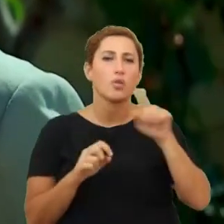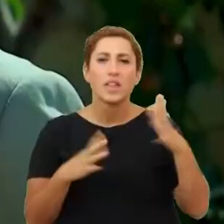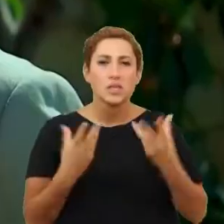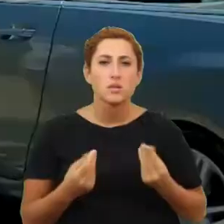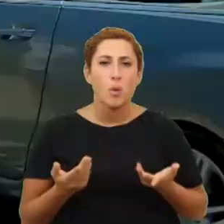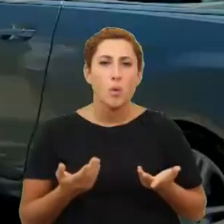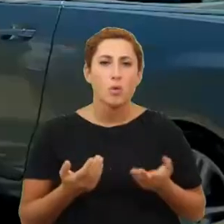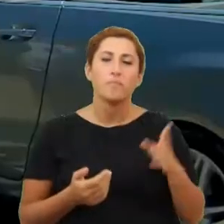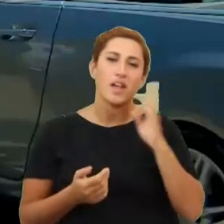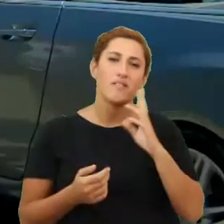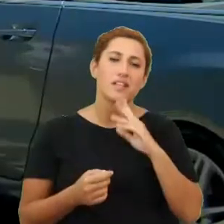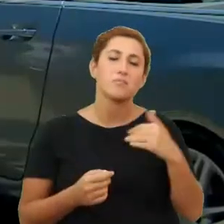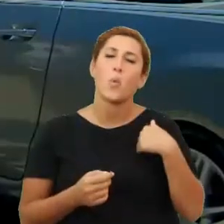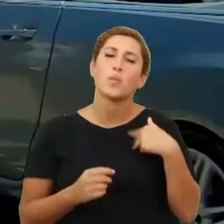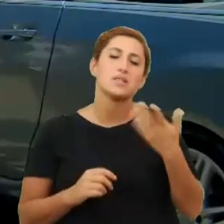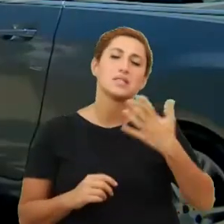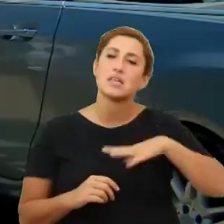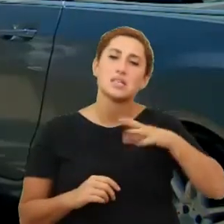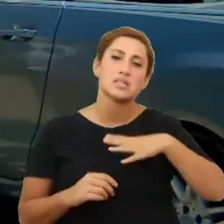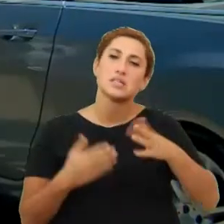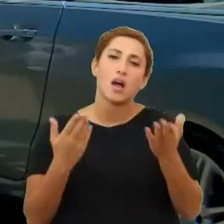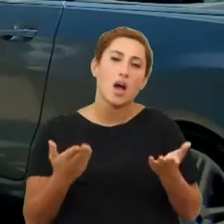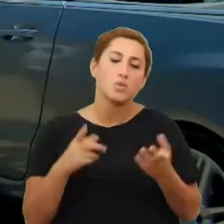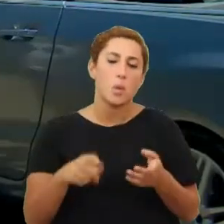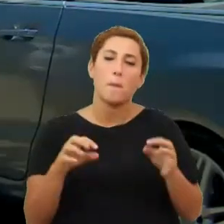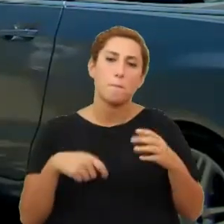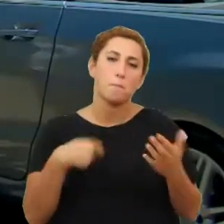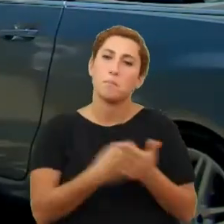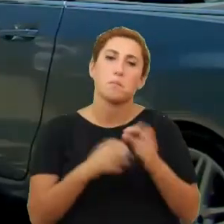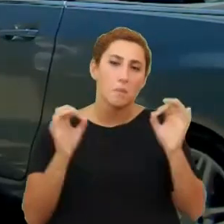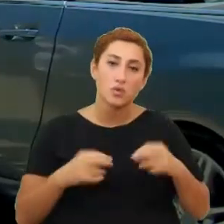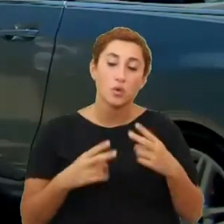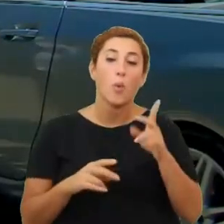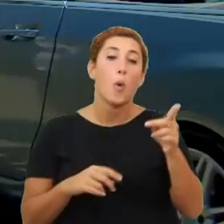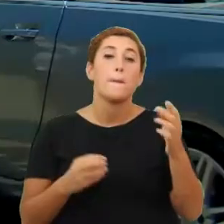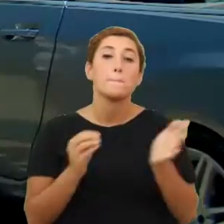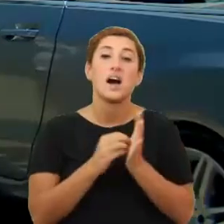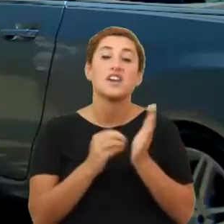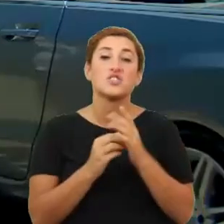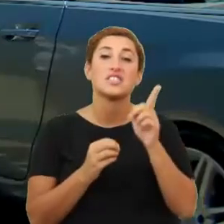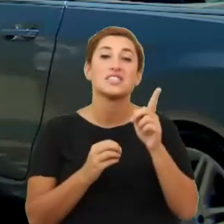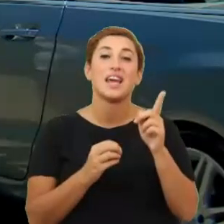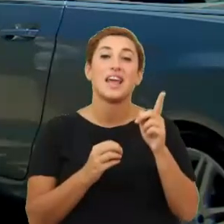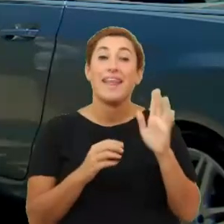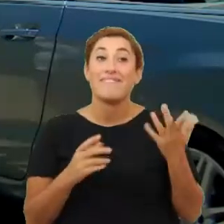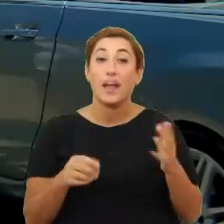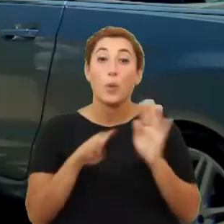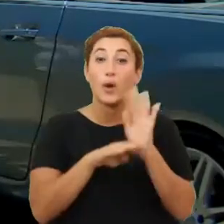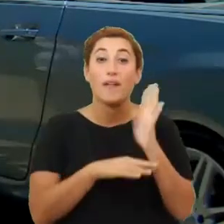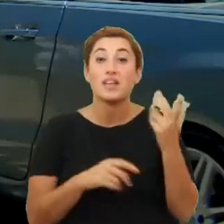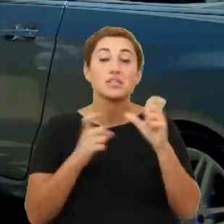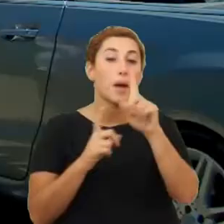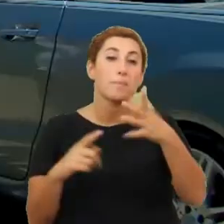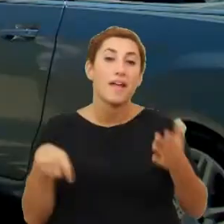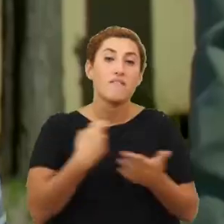nasıl oluyor? Efendim paşa gönlünüz nasıl isterse öyle başlayabiliriz efendim. Yok bu bahşişin şeyi, rayişi nedir? Hani Sarp ne